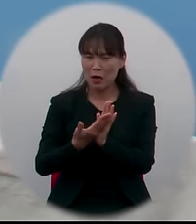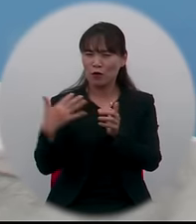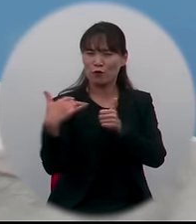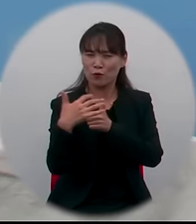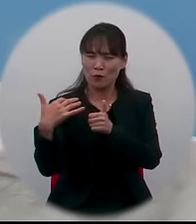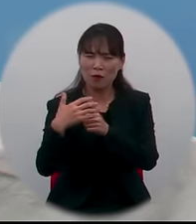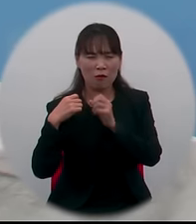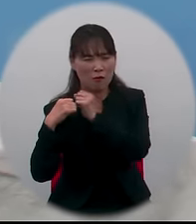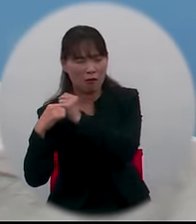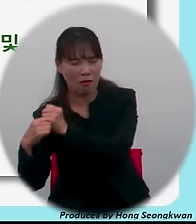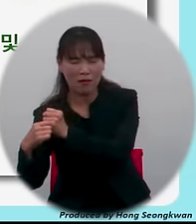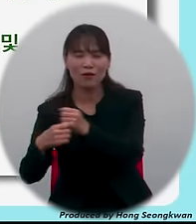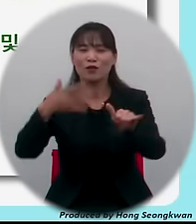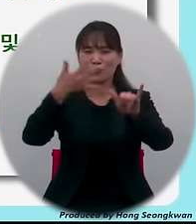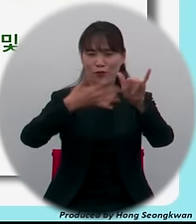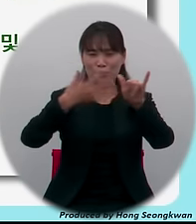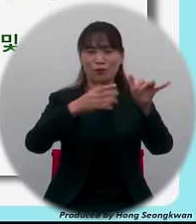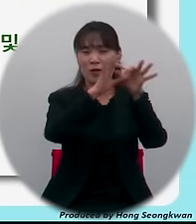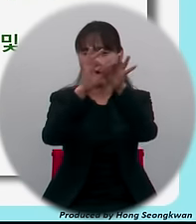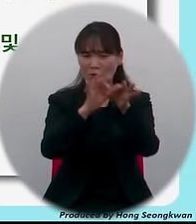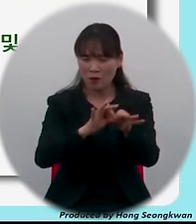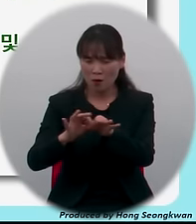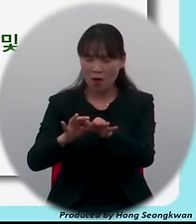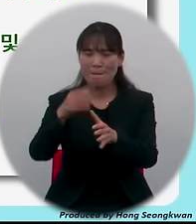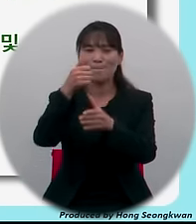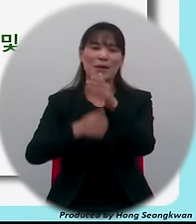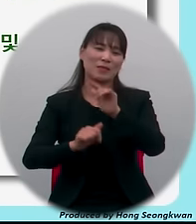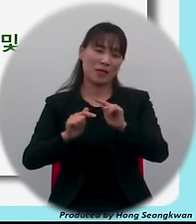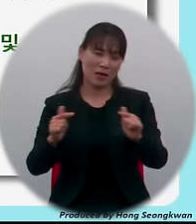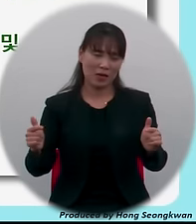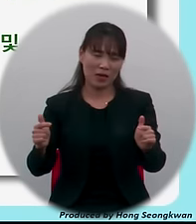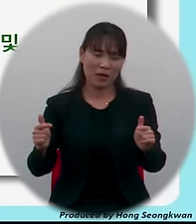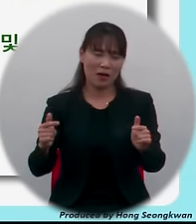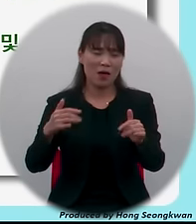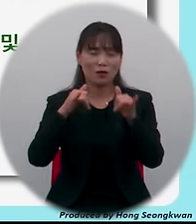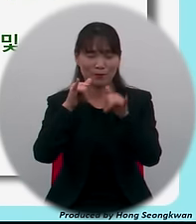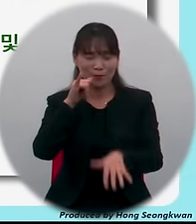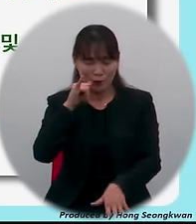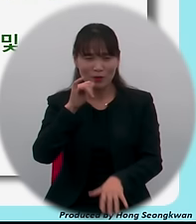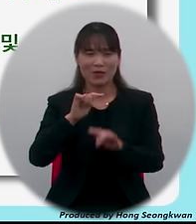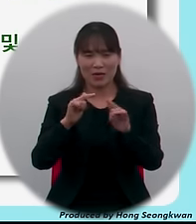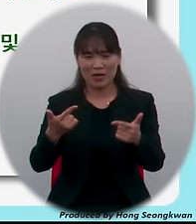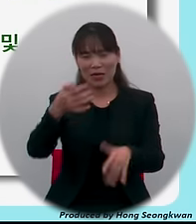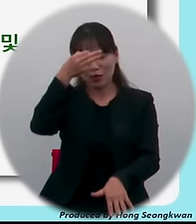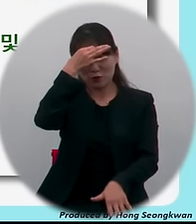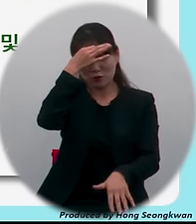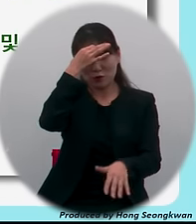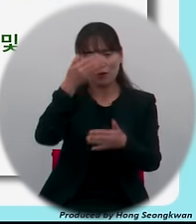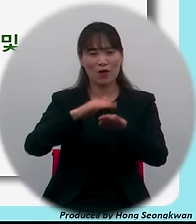적당하게 피리부는 사나이가 되어서 아이들을 끌고 다니는 유튜브 알고리즘에 그렇게 빠지지 않을 수 있도록 이렇게 기술적 조치해